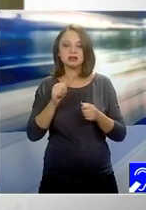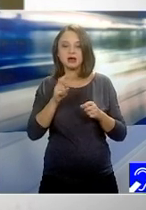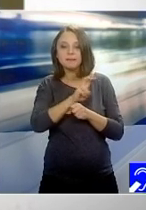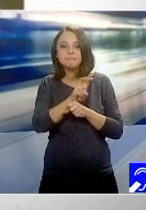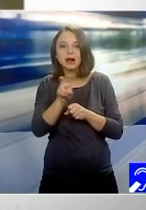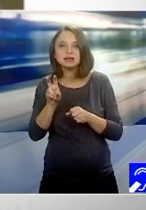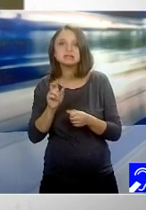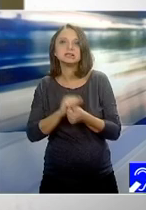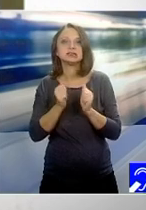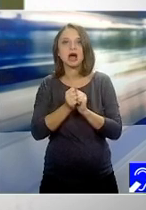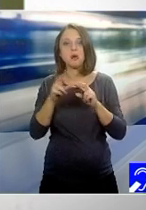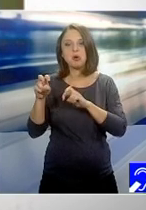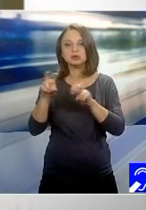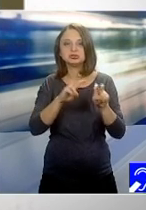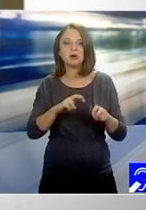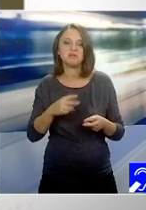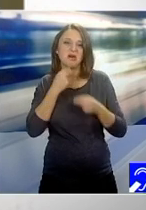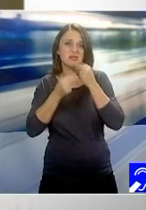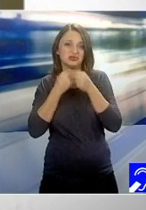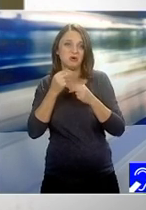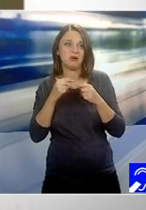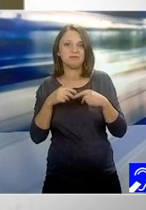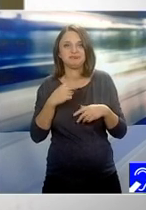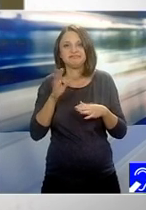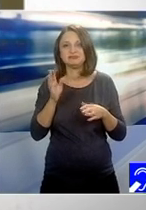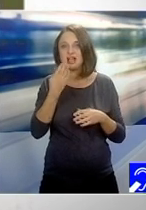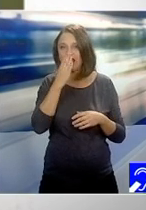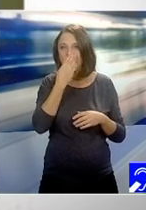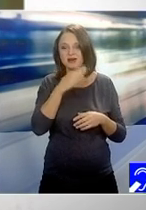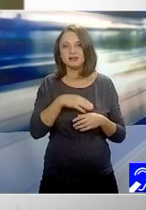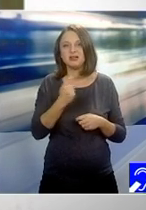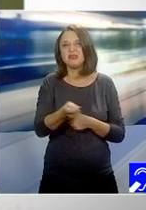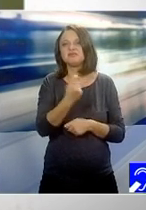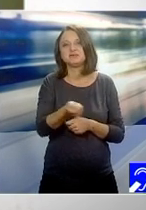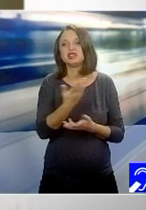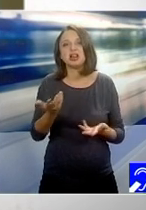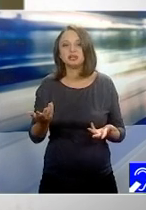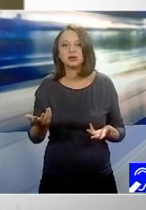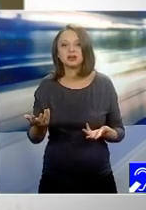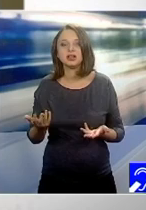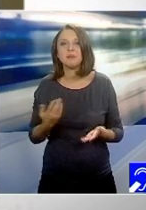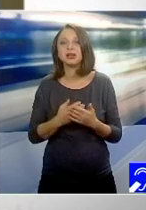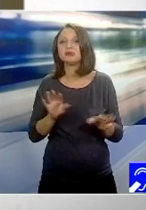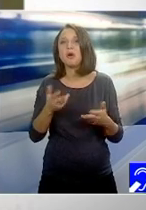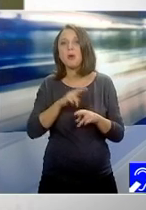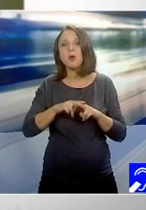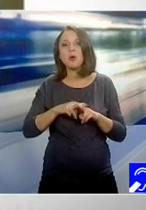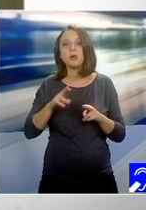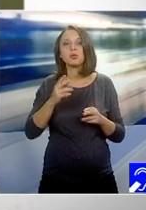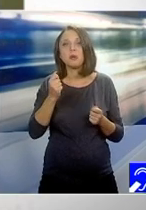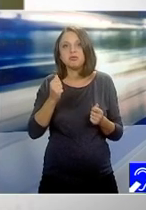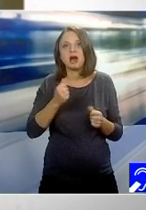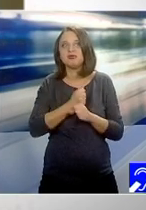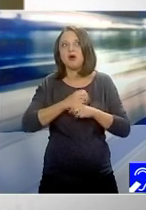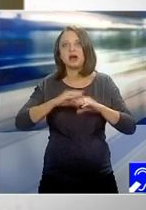doar un joc de imagine. Să mai suplimentezi cu câțiva oameni, ajungi de la 12 la 15 sau la 15 la 18 pe județ, la suprafață și la probleme care